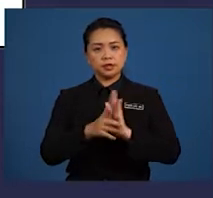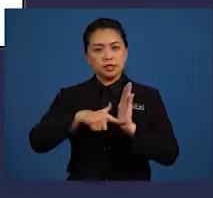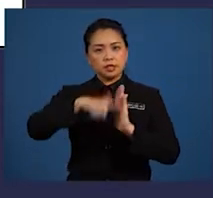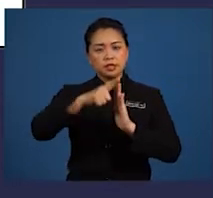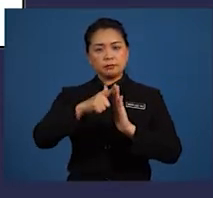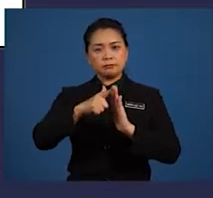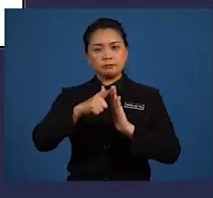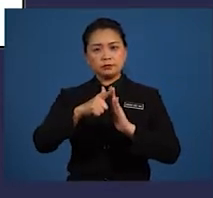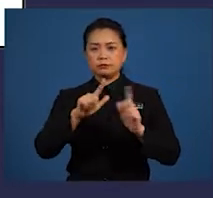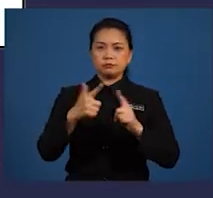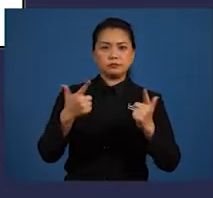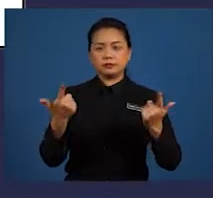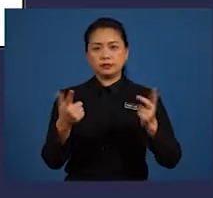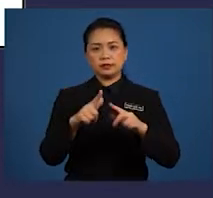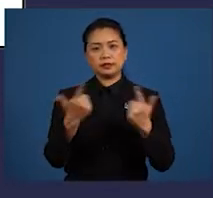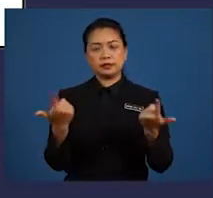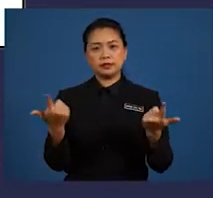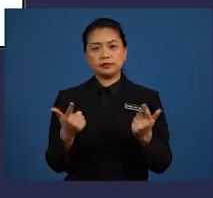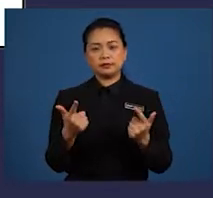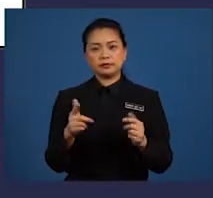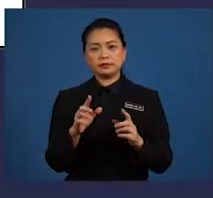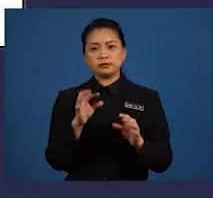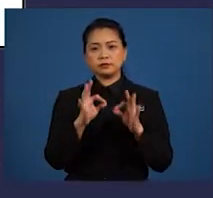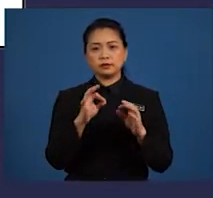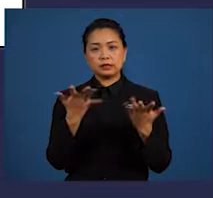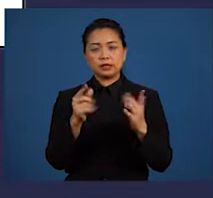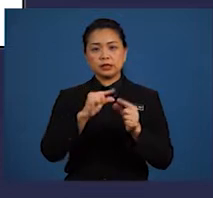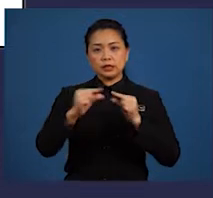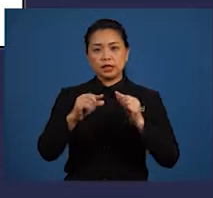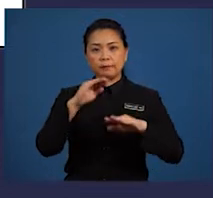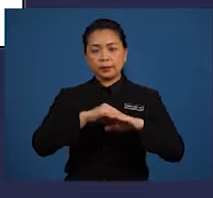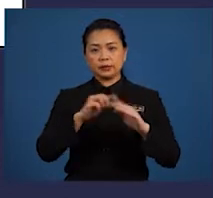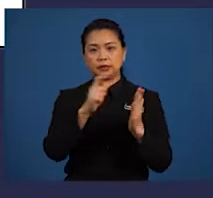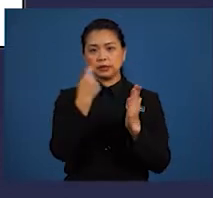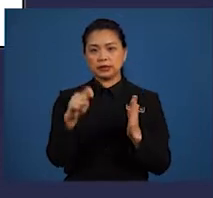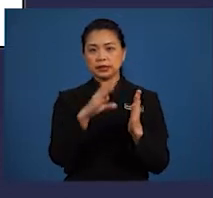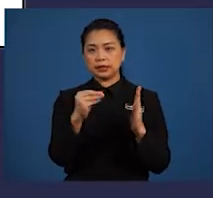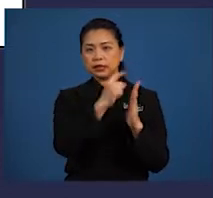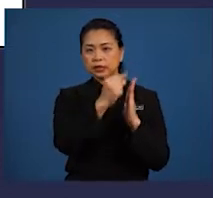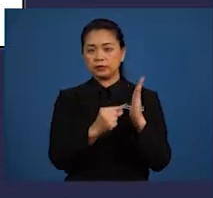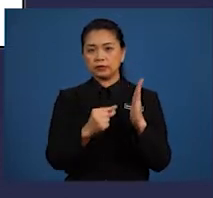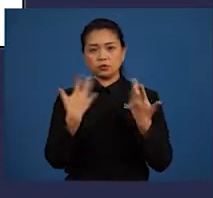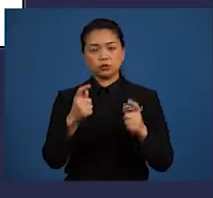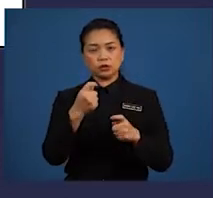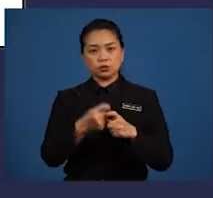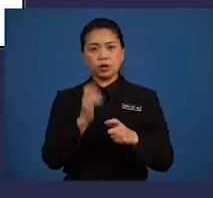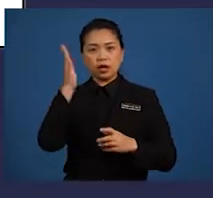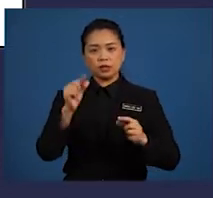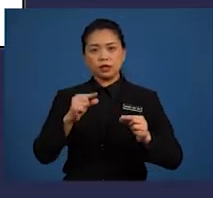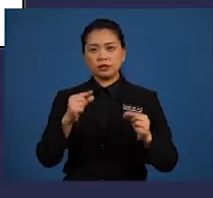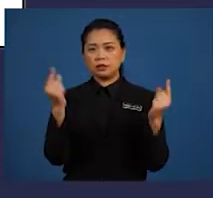jadi debit bervariasi tambo pergerakan pada teks atau grafik sudah tentu akan